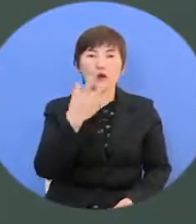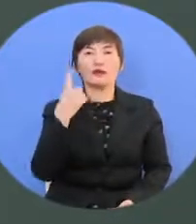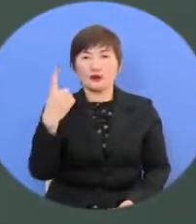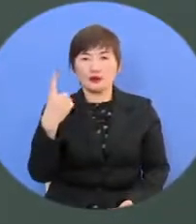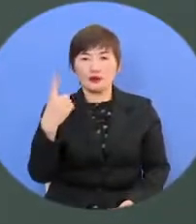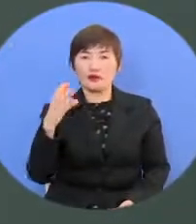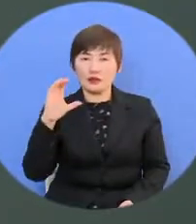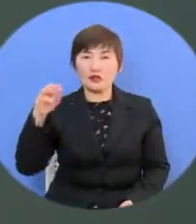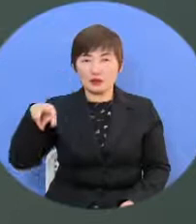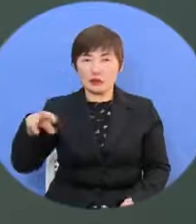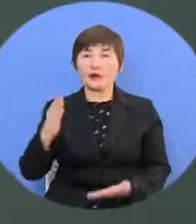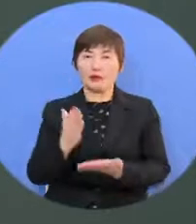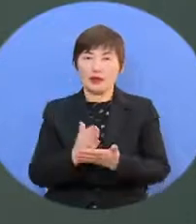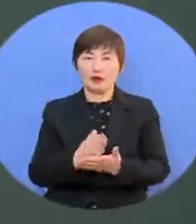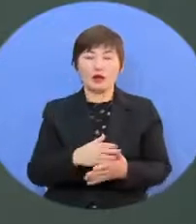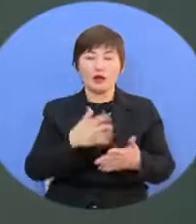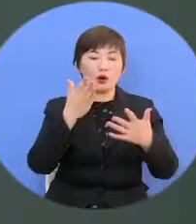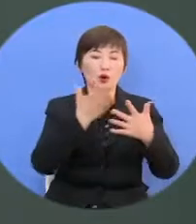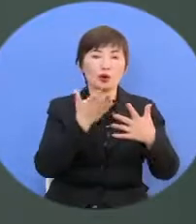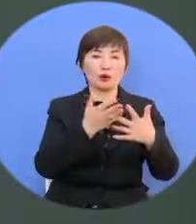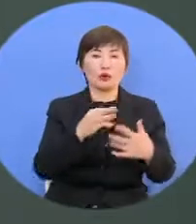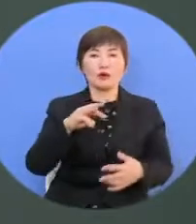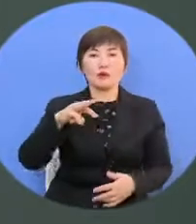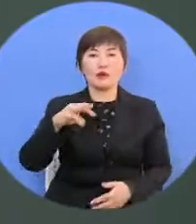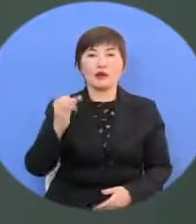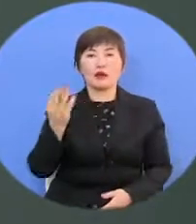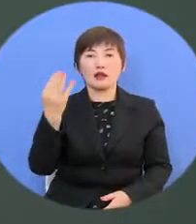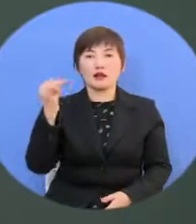За гуравдугаарт медиан.